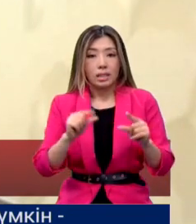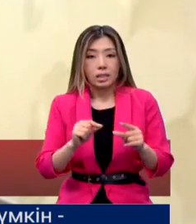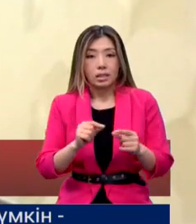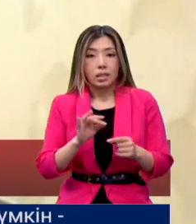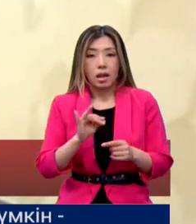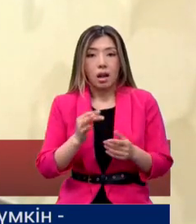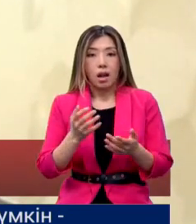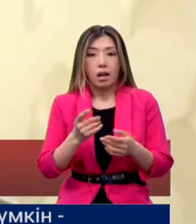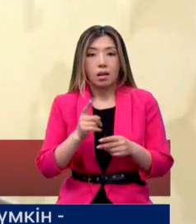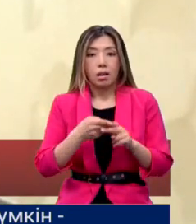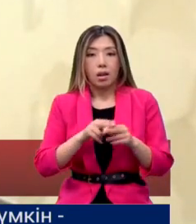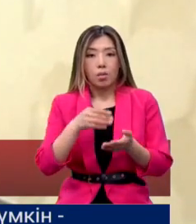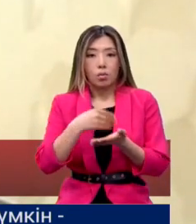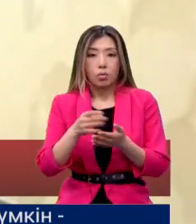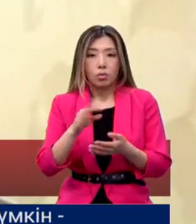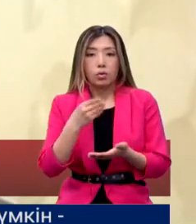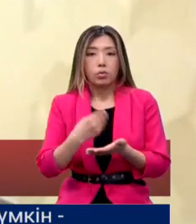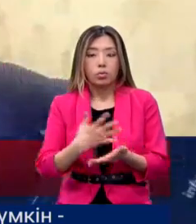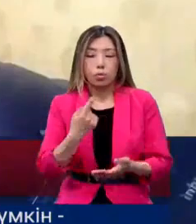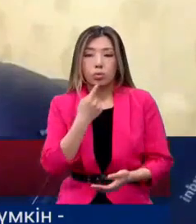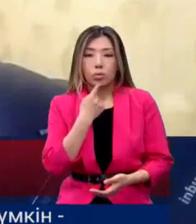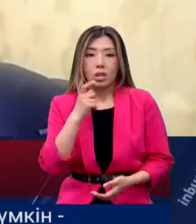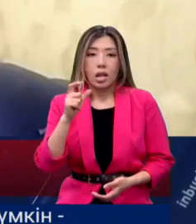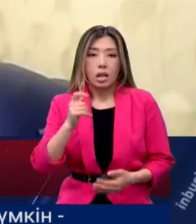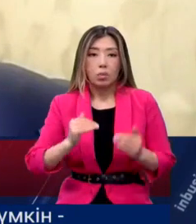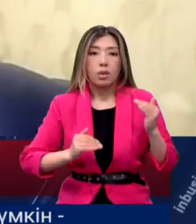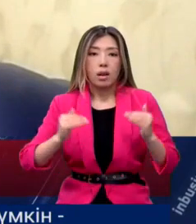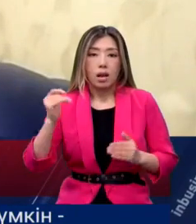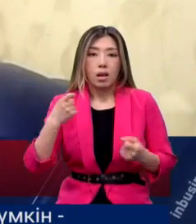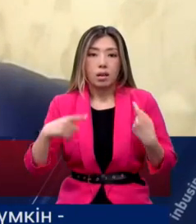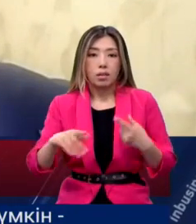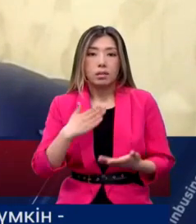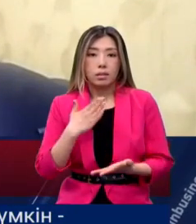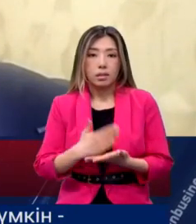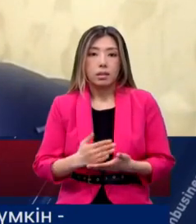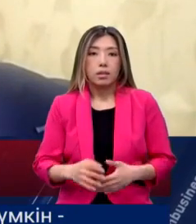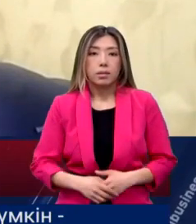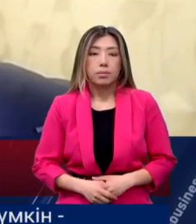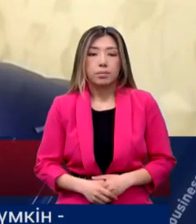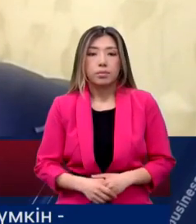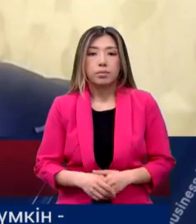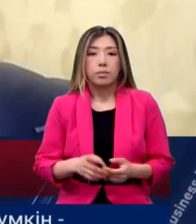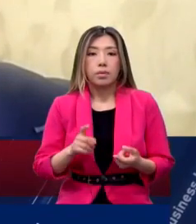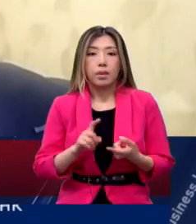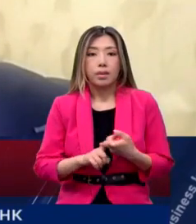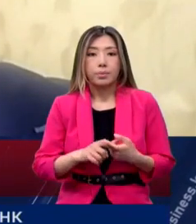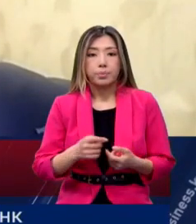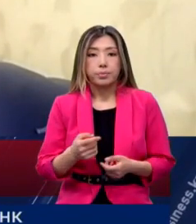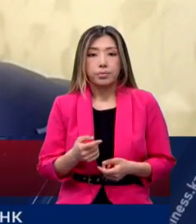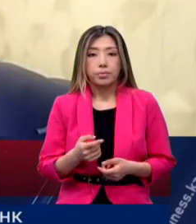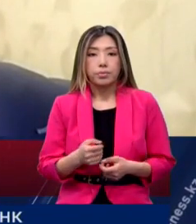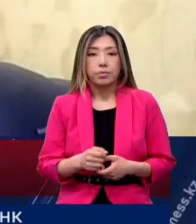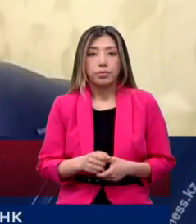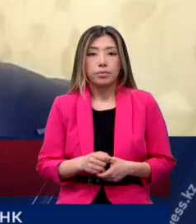внутри экономики проседает очень сильно. Но в сферах, лидерах по инвестициям мы видим традиционно горнодобывающую промышленность. Что